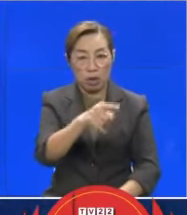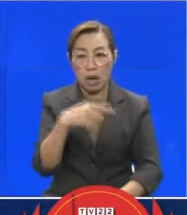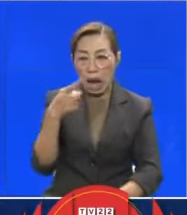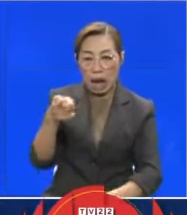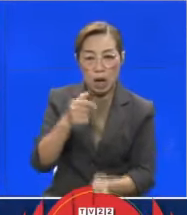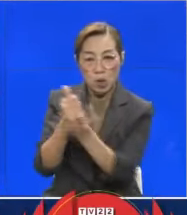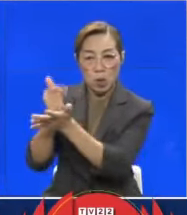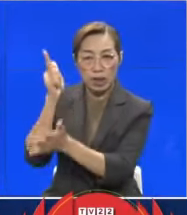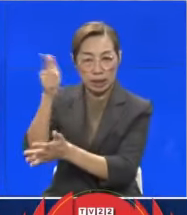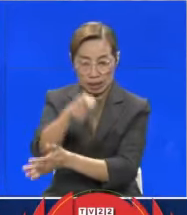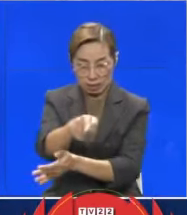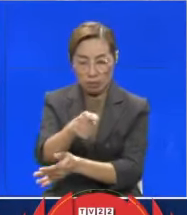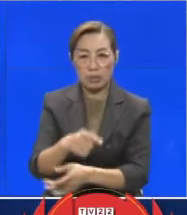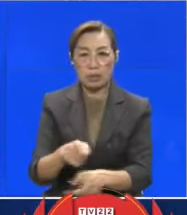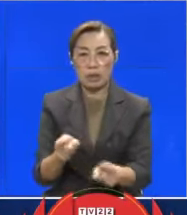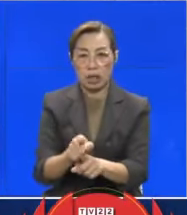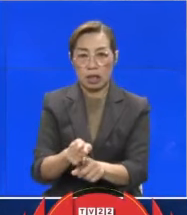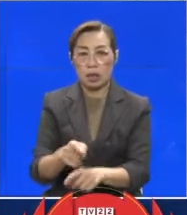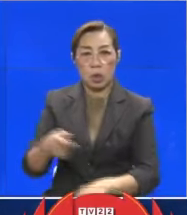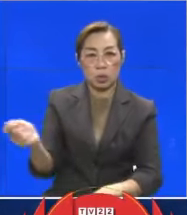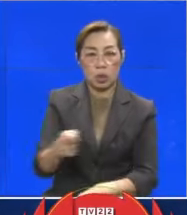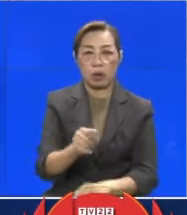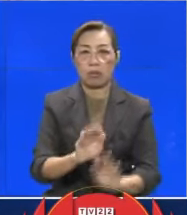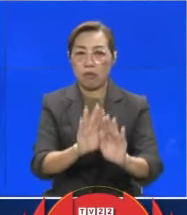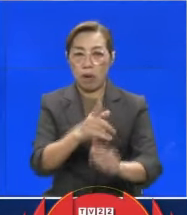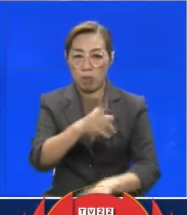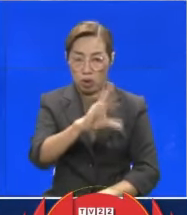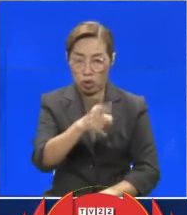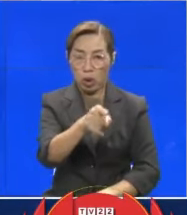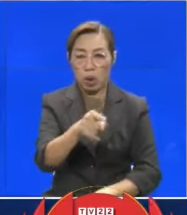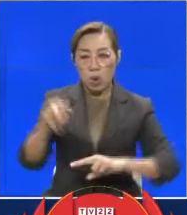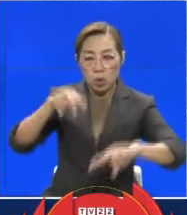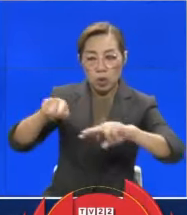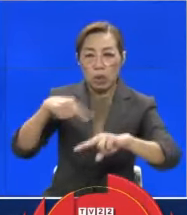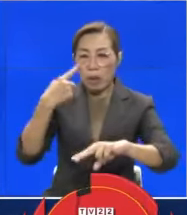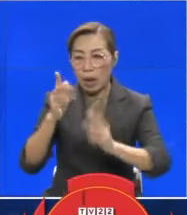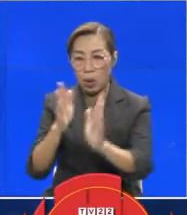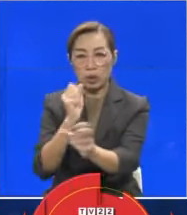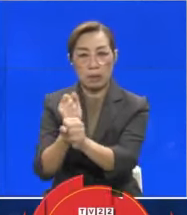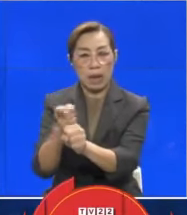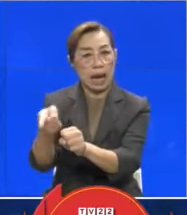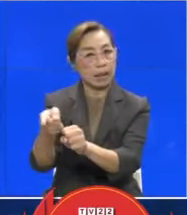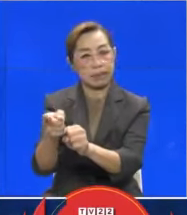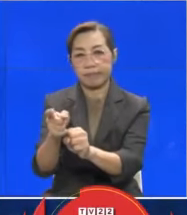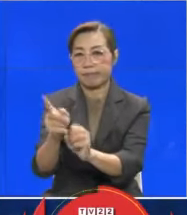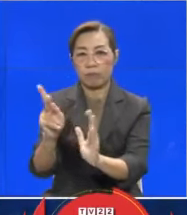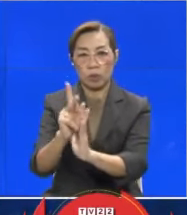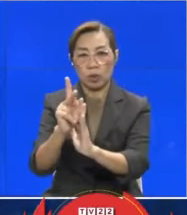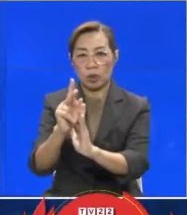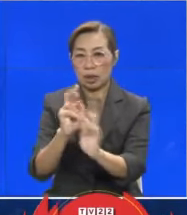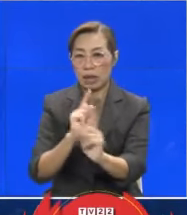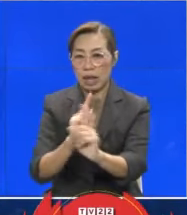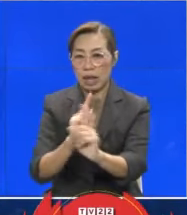องเพราะฉะนั้นขอให้ปปช.ทำหน้าที่ตรวจสอบเจ้าหน้าที่รัฐที่ปฏิบัติหน้าที่โดยไม่ชอบต่อไปเหมือนกับคดีการสลายการ